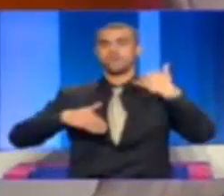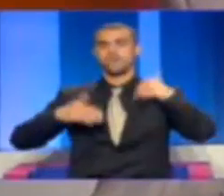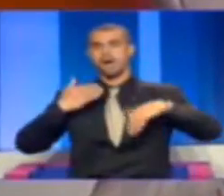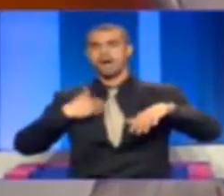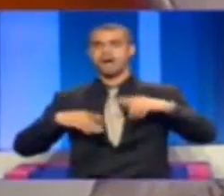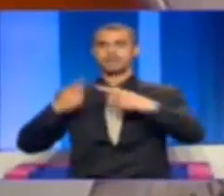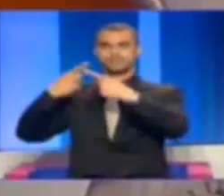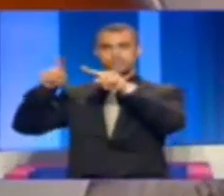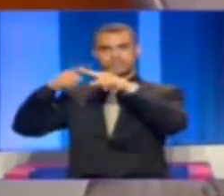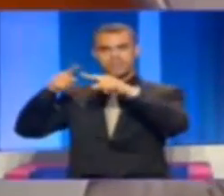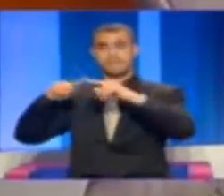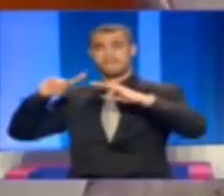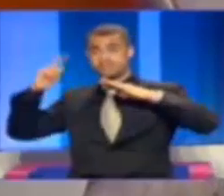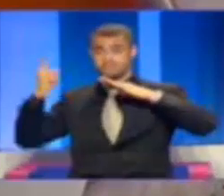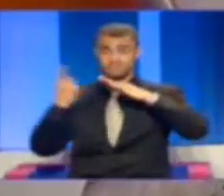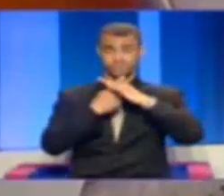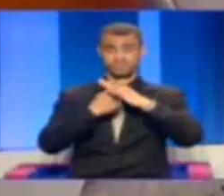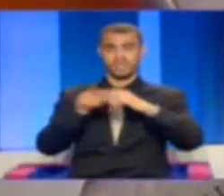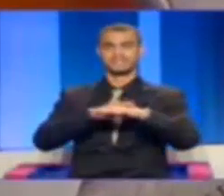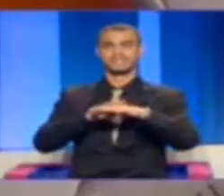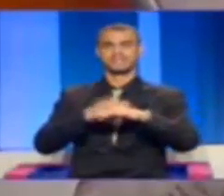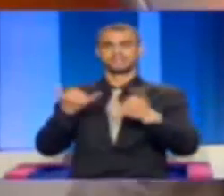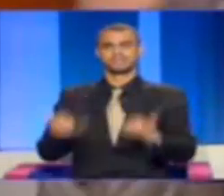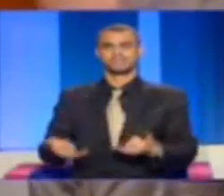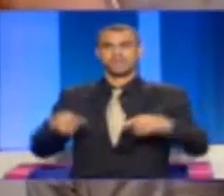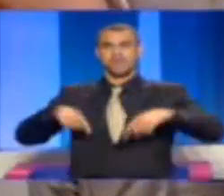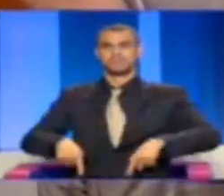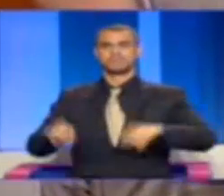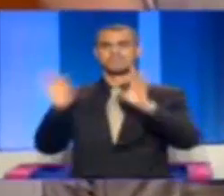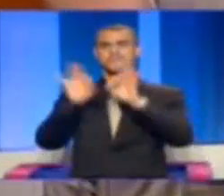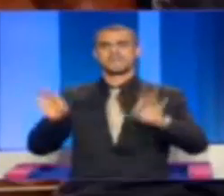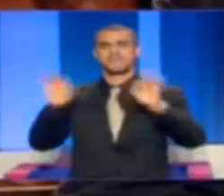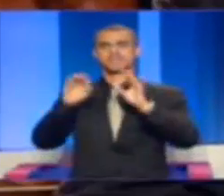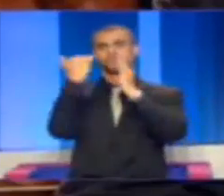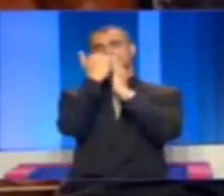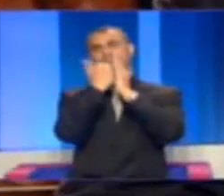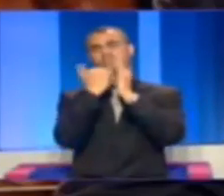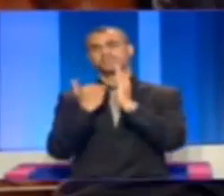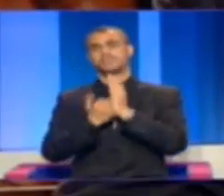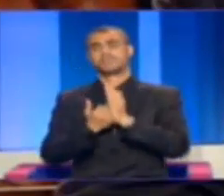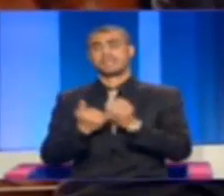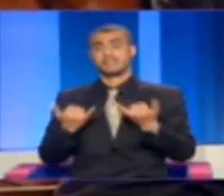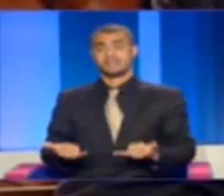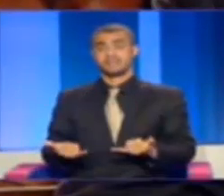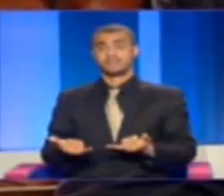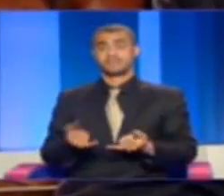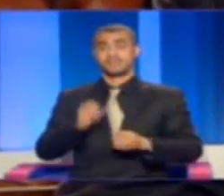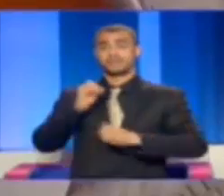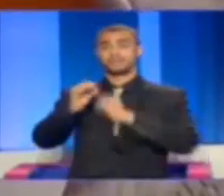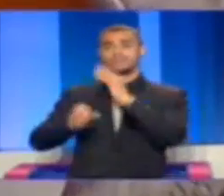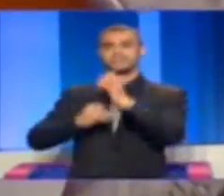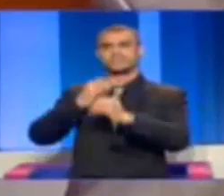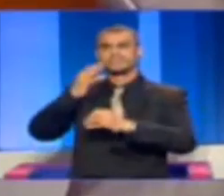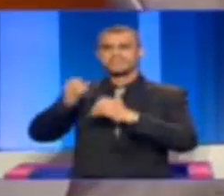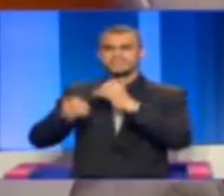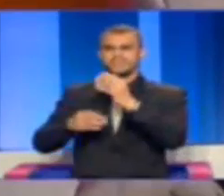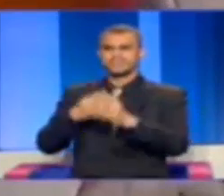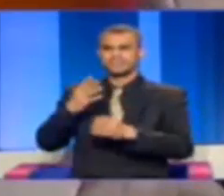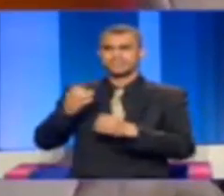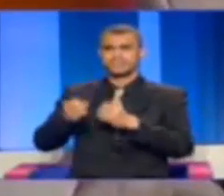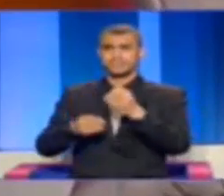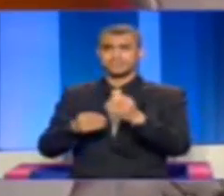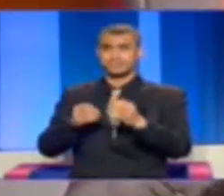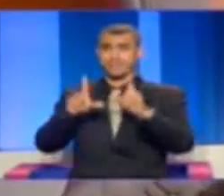التشريعات الوطنيه، لانه ملي كنهضر على الولوج كنهضر على الولوج للمعلومه، مثلا من خلال الاشارات الان صدع واحد الشريحه